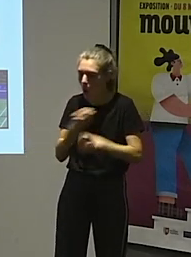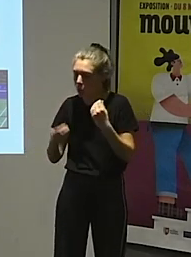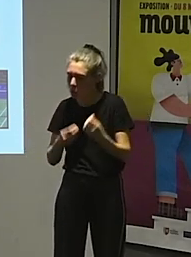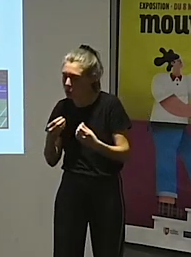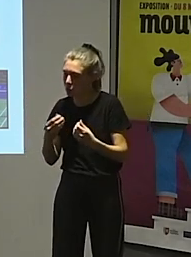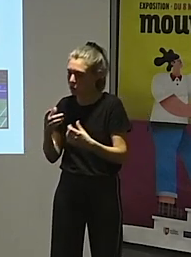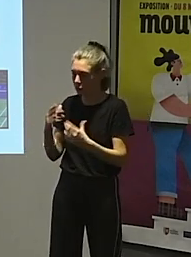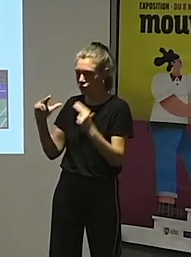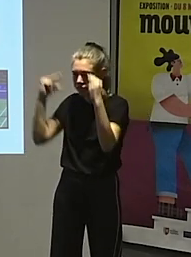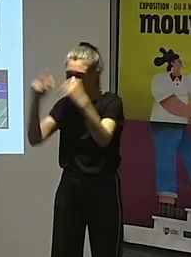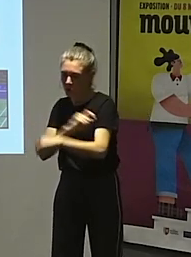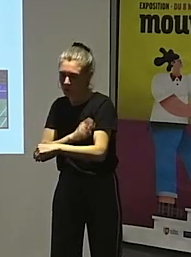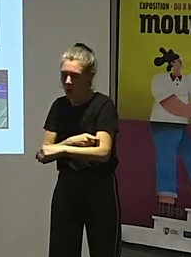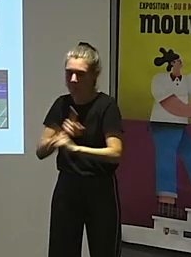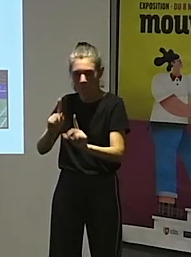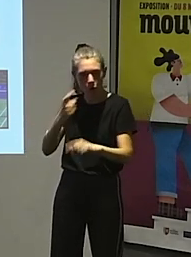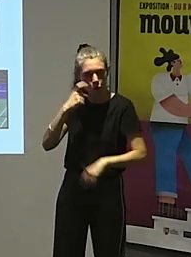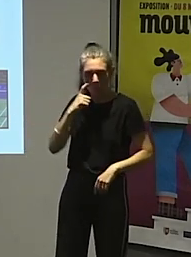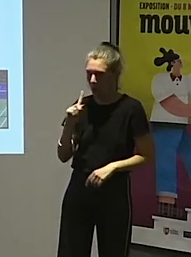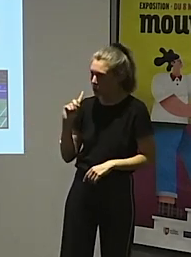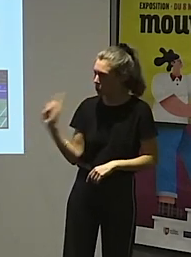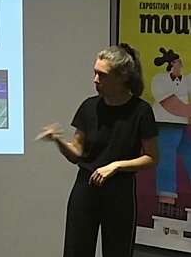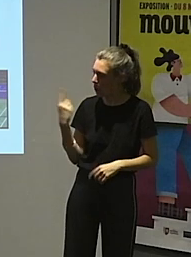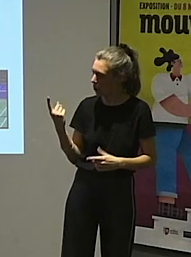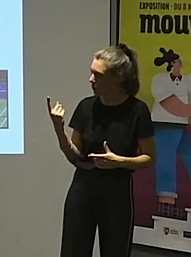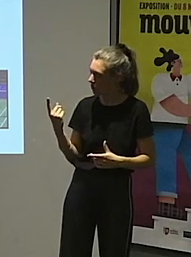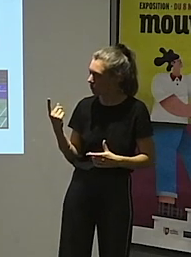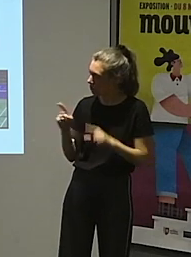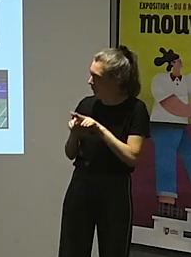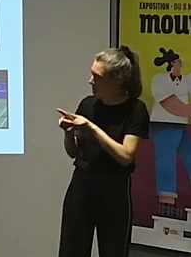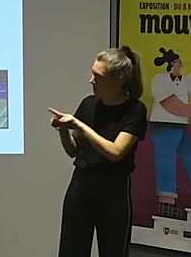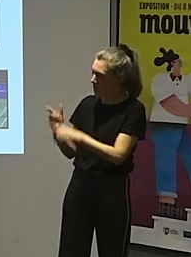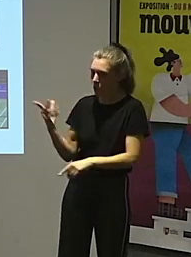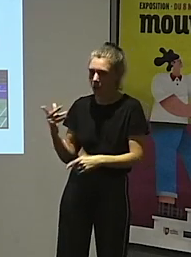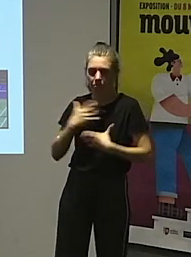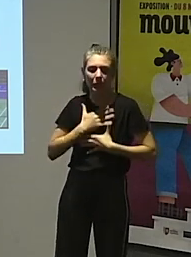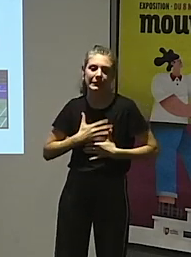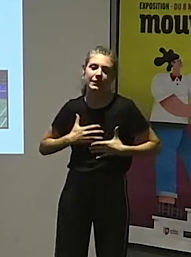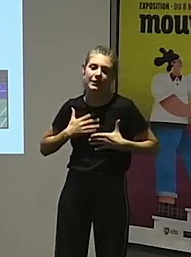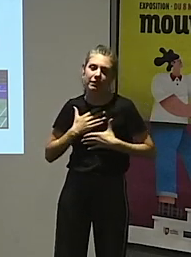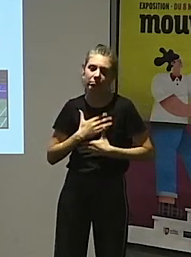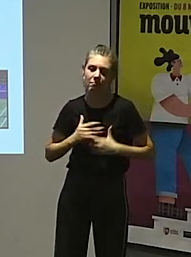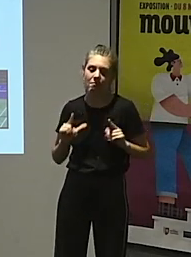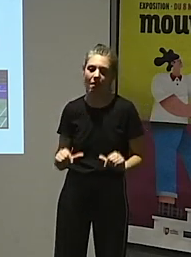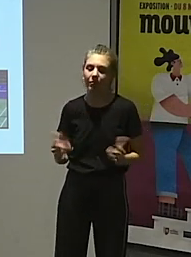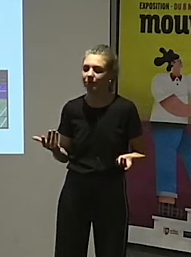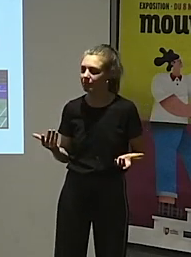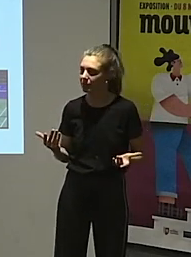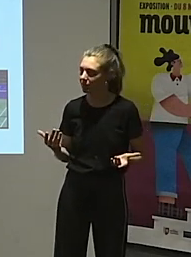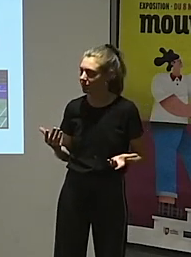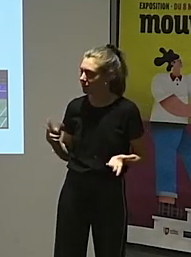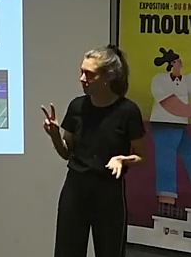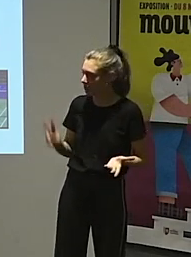tout cas, de prendre du plaisir et que les bienfaits dont on a parlé tout à l'heure sont, j'ai l'impression maintenant, plus une question, mais